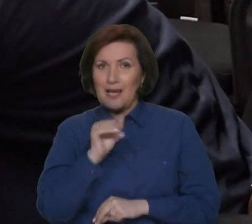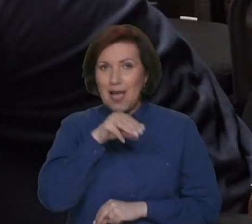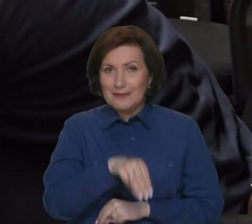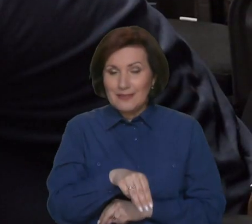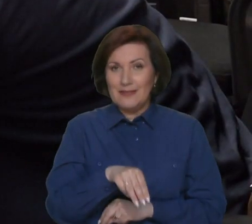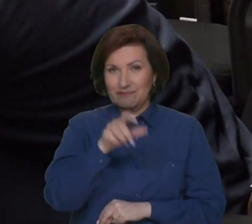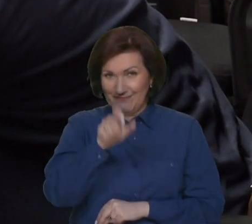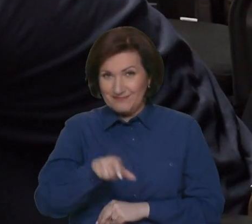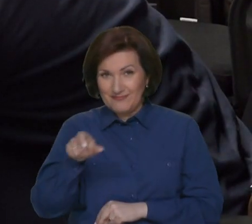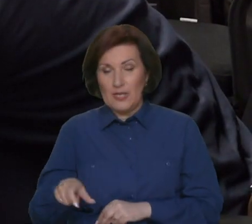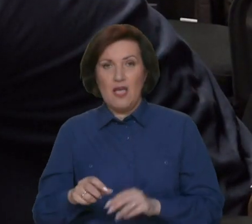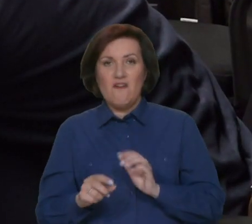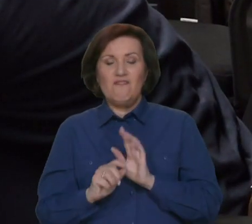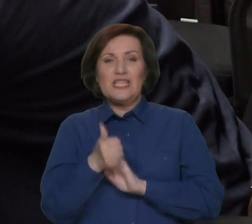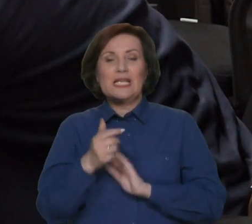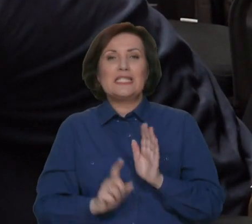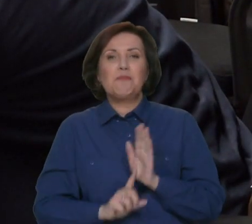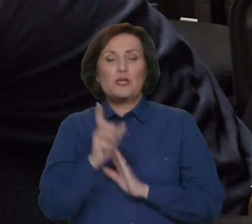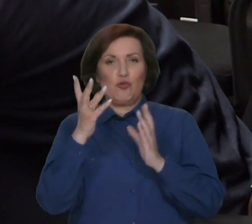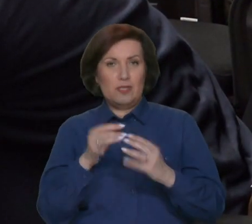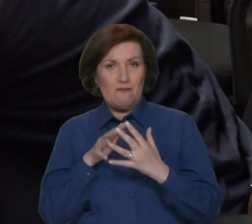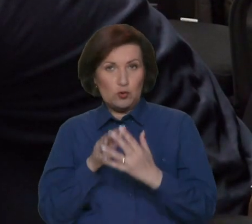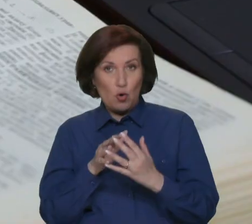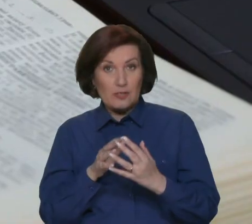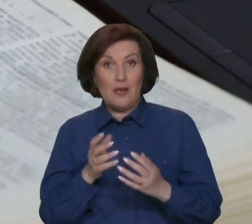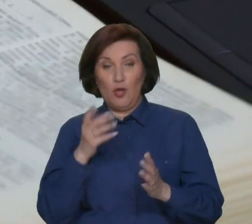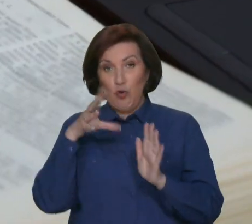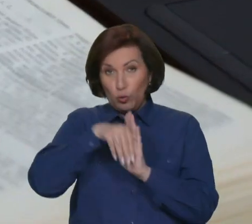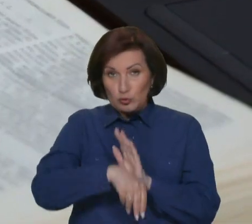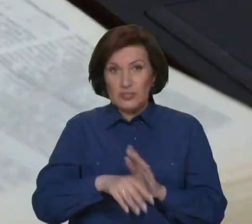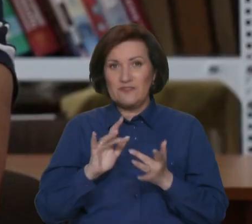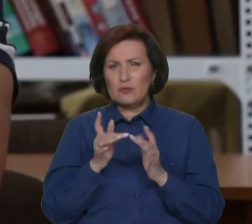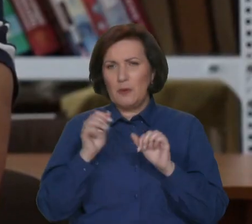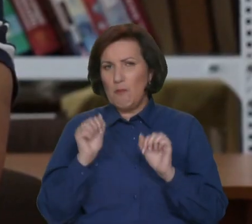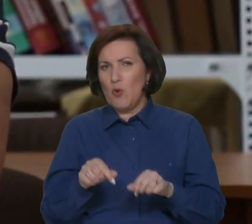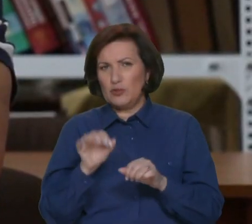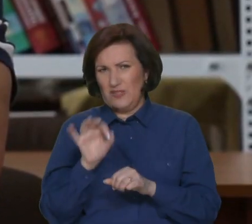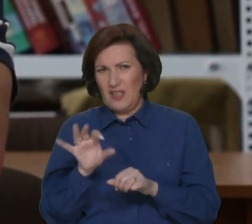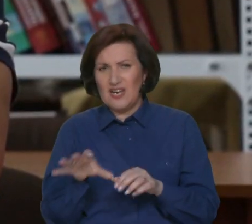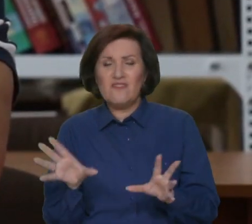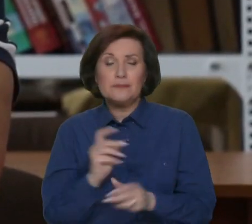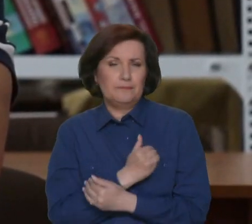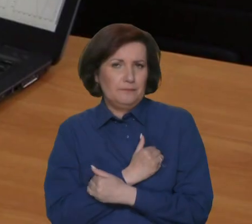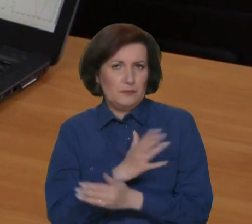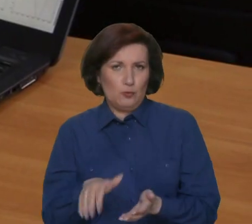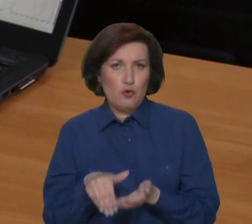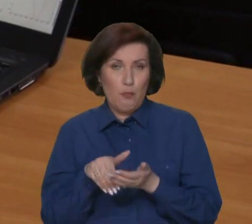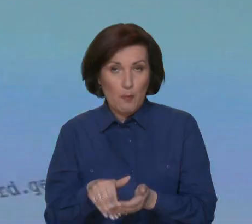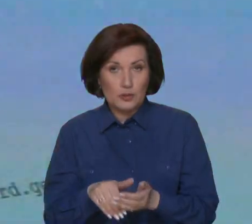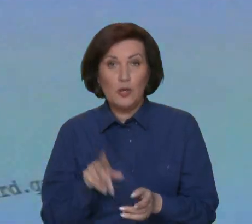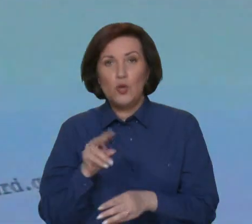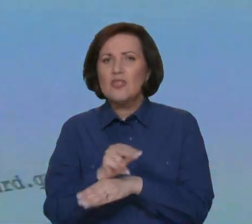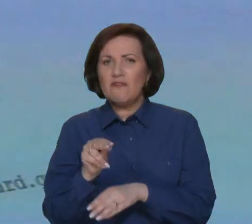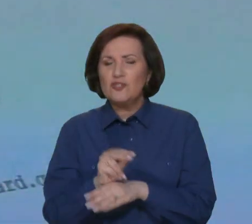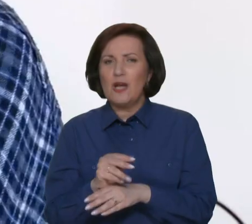виникла з першого дня повномасштабного вторгнення. Долучитися до цього каналу в соцмережі Telegram може кожен охочий допомогти. Тут